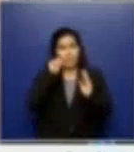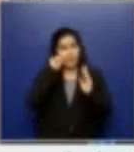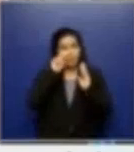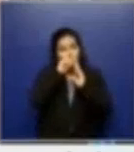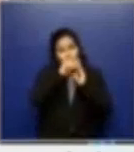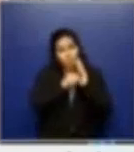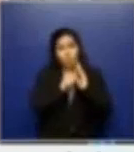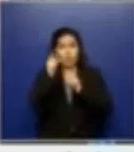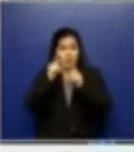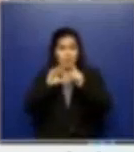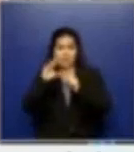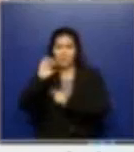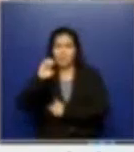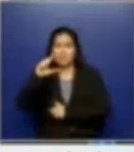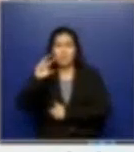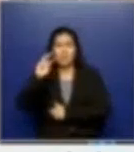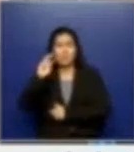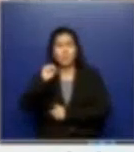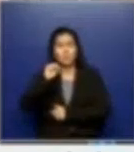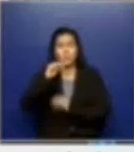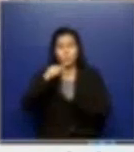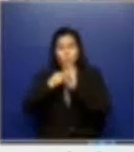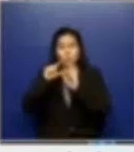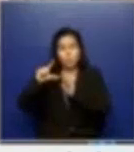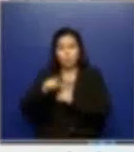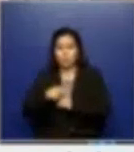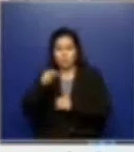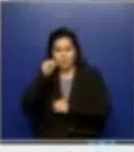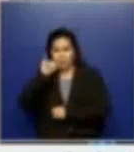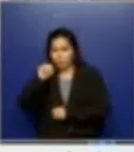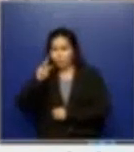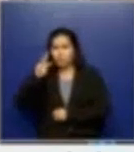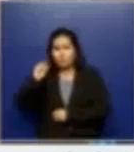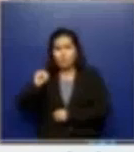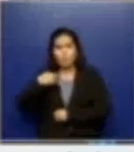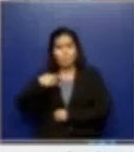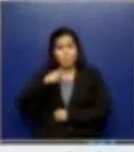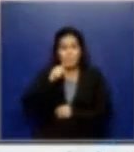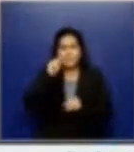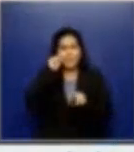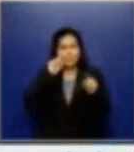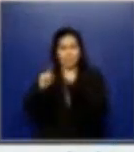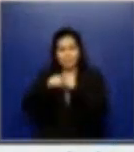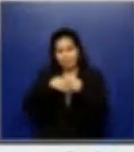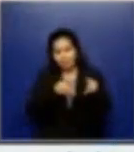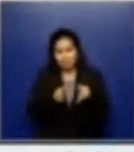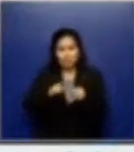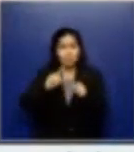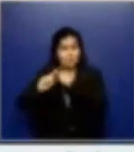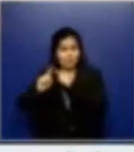นบอกน้ำยวมปิงวังยมผมไปศึกษามาแล้วในมือผมเนี่ยท่านอยาก